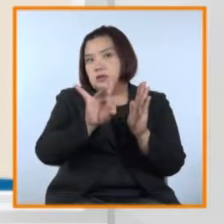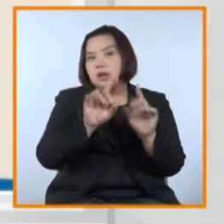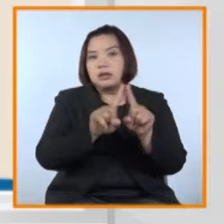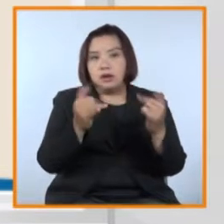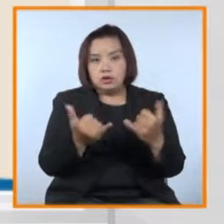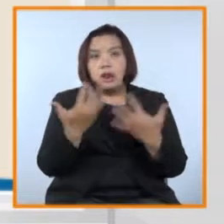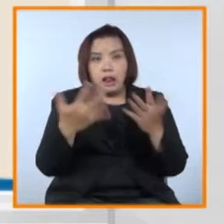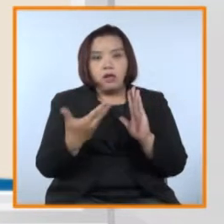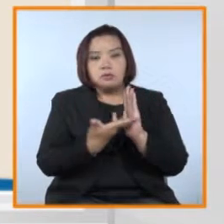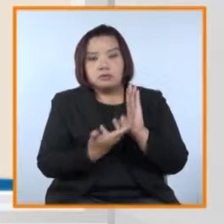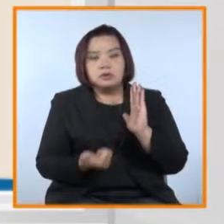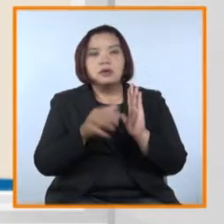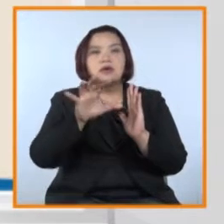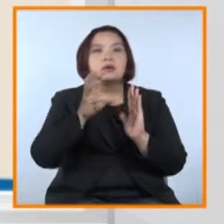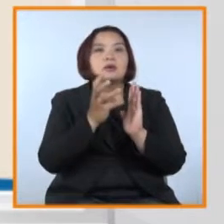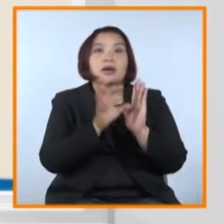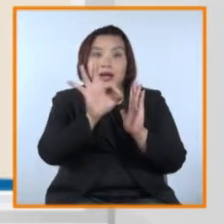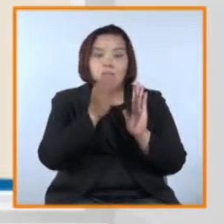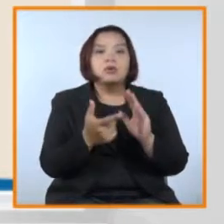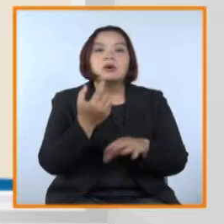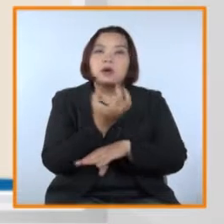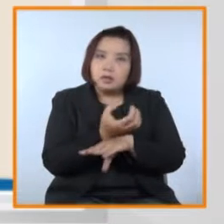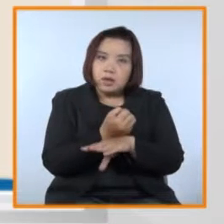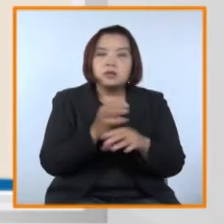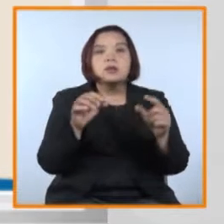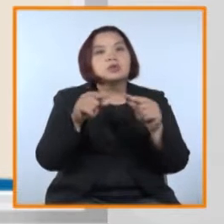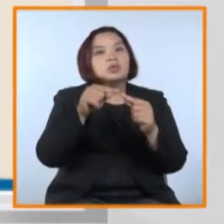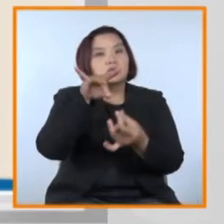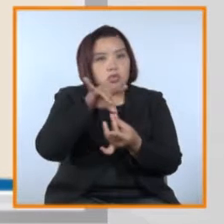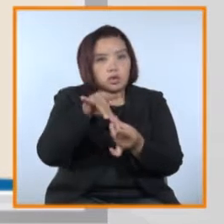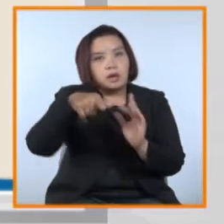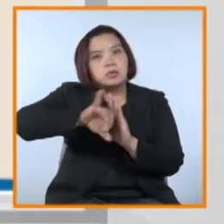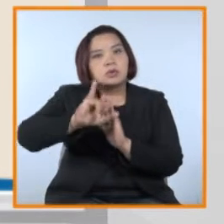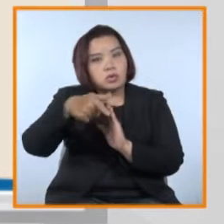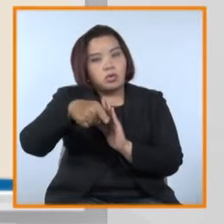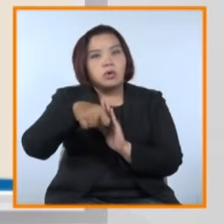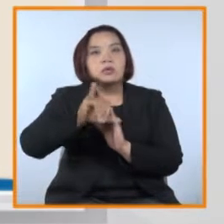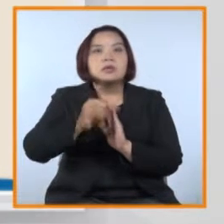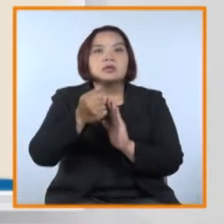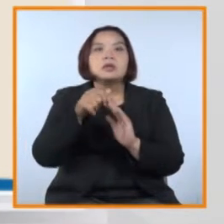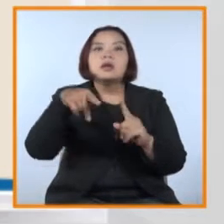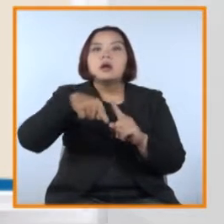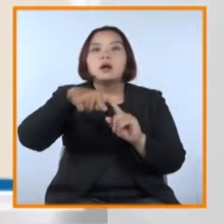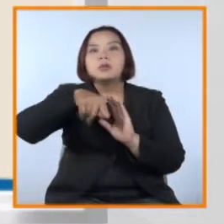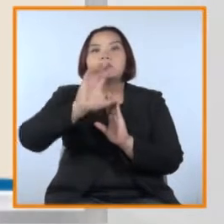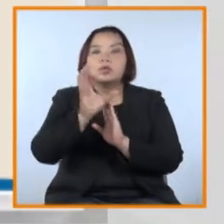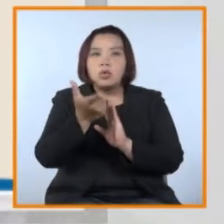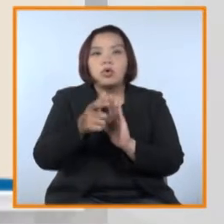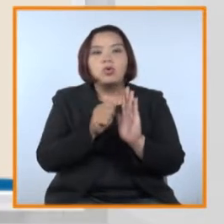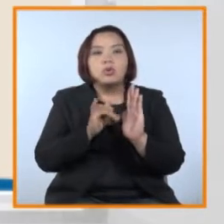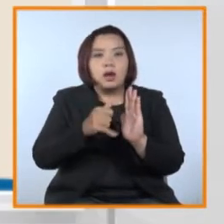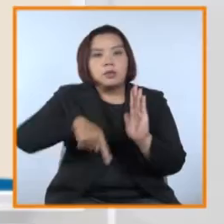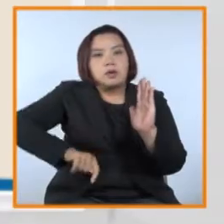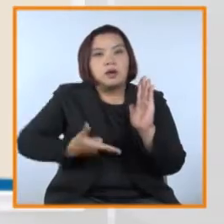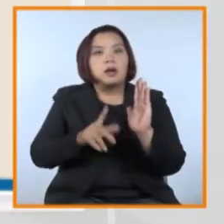นี้เหลือเพียง9จังหวัดก็คือกำแพงเพชรสุโขทัยพิษณุโลกพิจิตรนครสวรรค์พังงาอุทัยธานีพะเยา